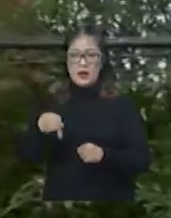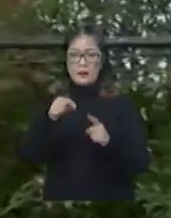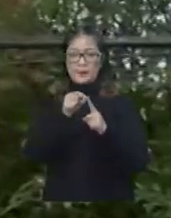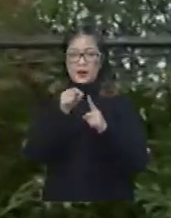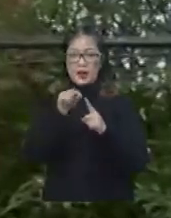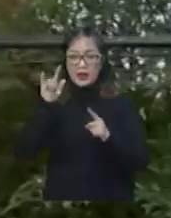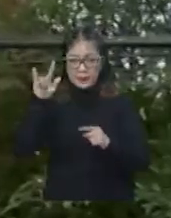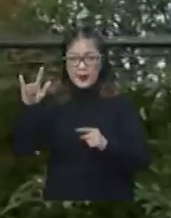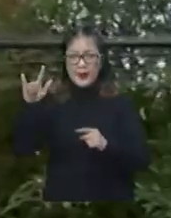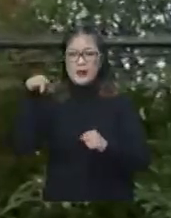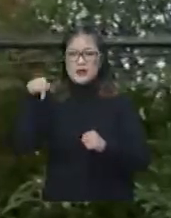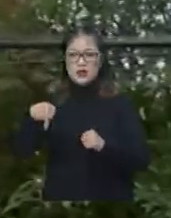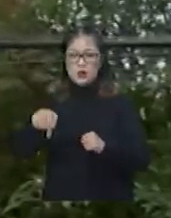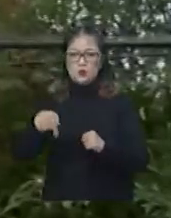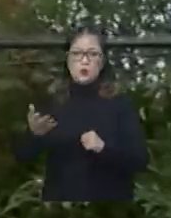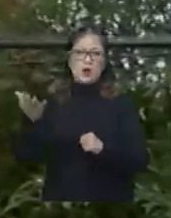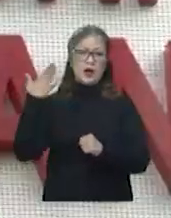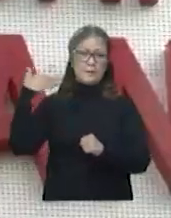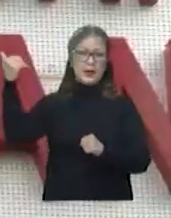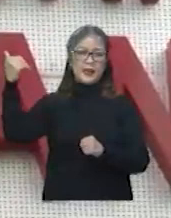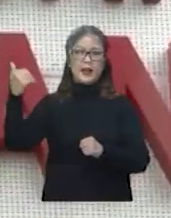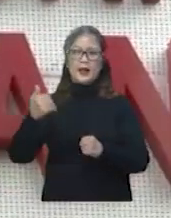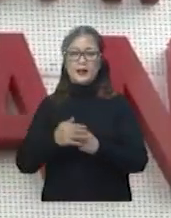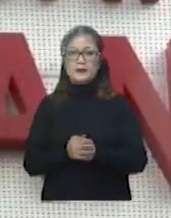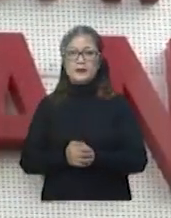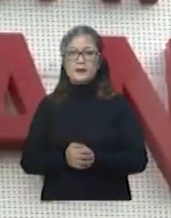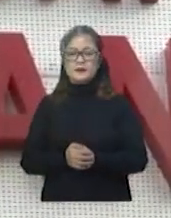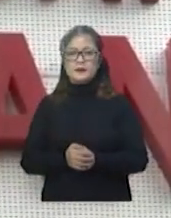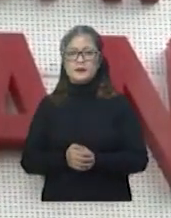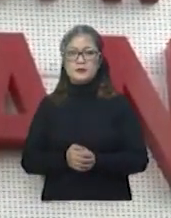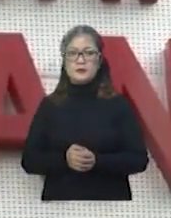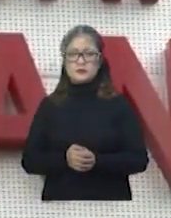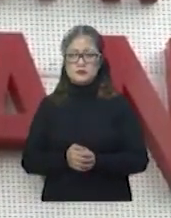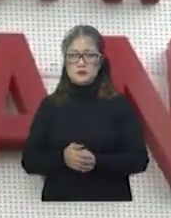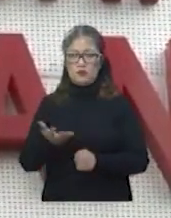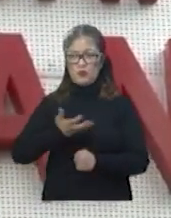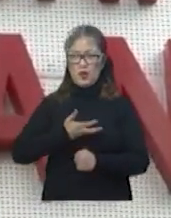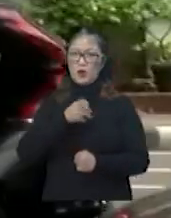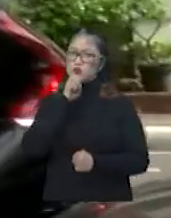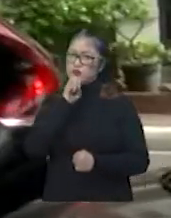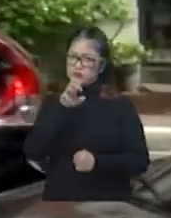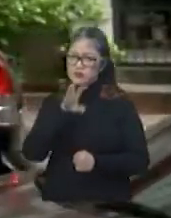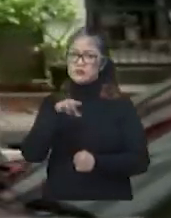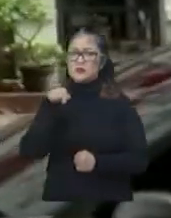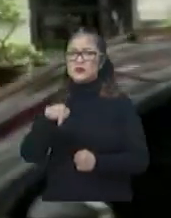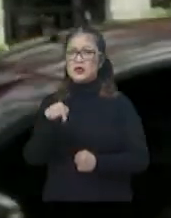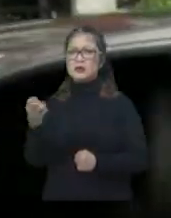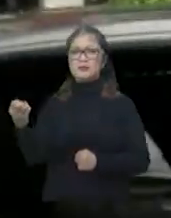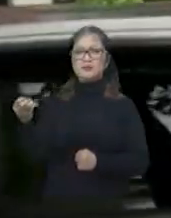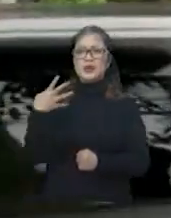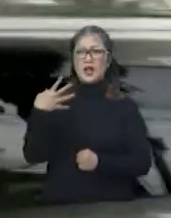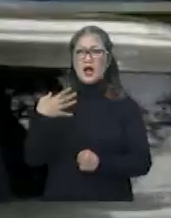panggilan. Kehadiran Ganjar di kantor pusat PDIP untuk memberikan klarifikasi terkait pernyataannya soal siap maju menjadi calon